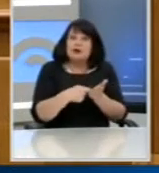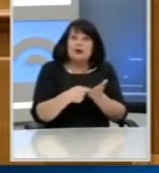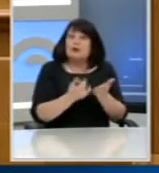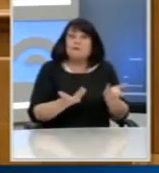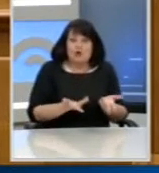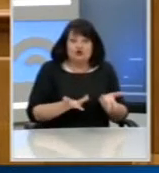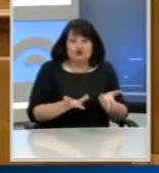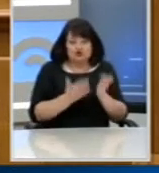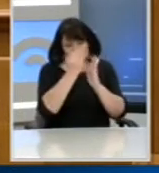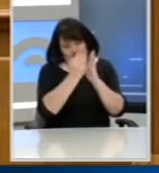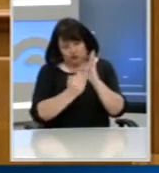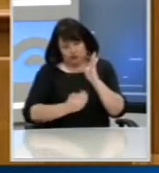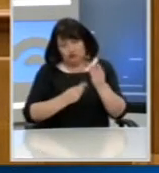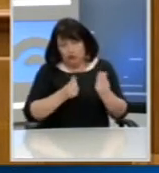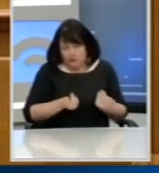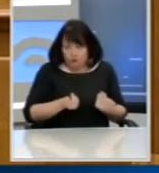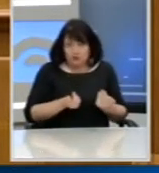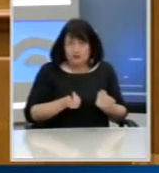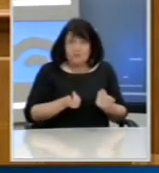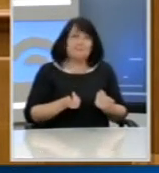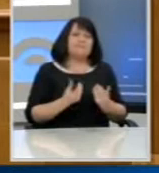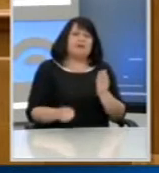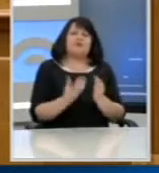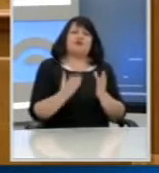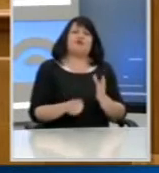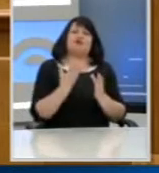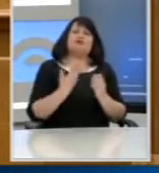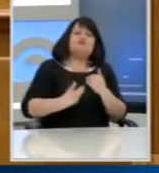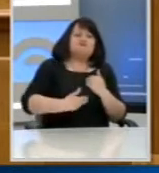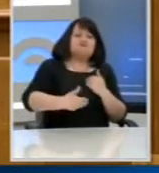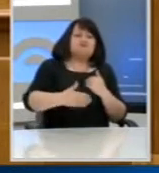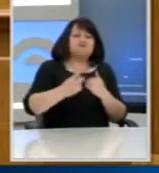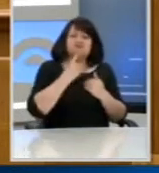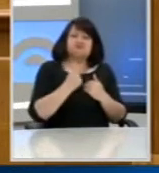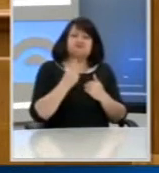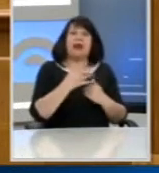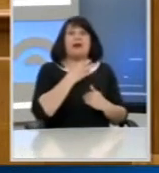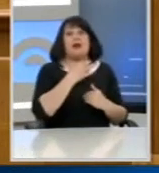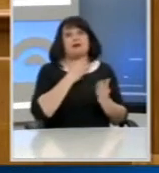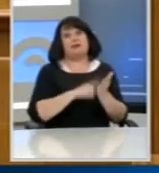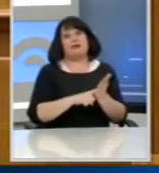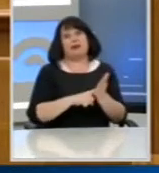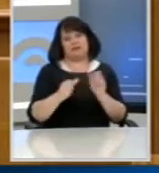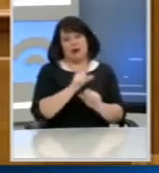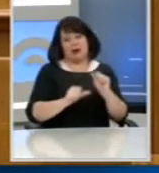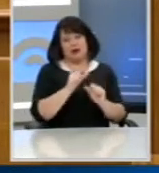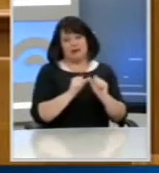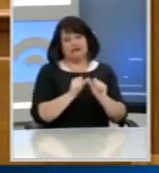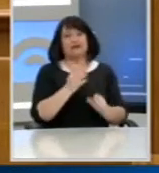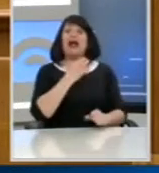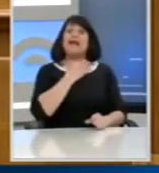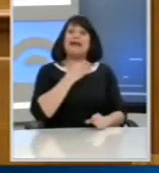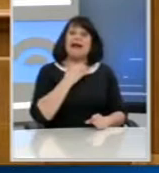των ενόπλων δυνάμεων και των σώματων ασφαλείας, εξυγχρονισμό ο οποίο κατά καιρού είχε κριθεί περισσότερο από αναγκαίο. Η